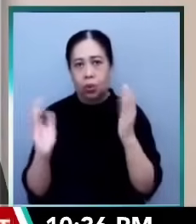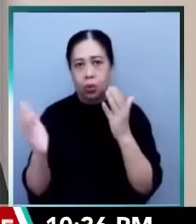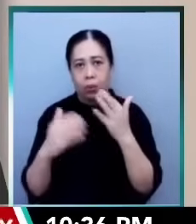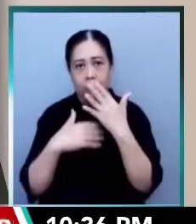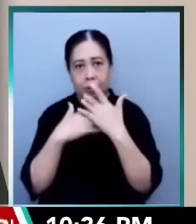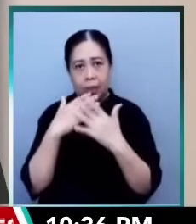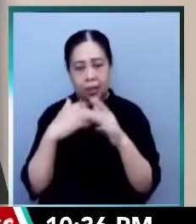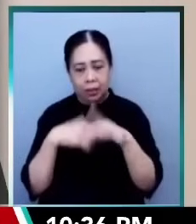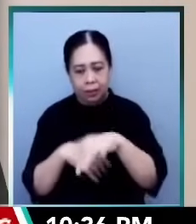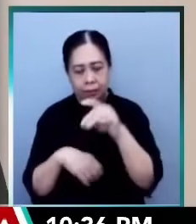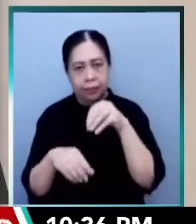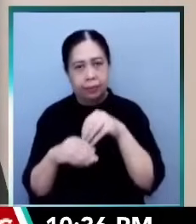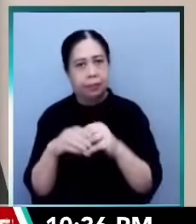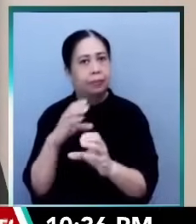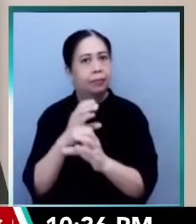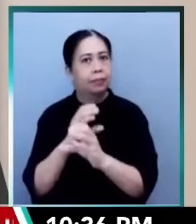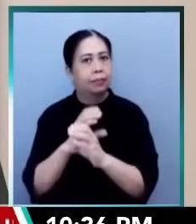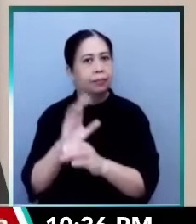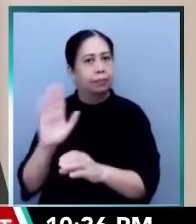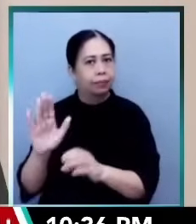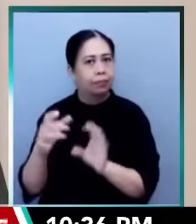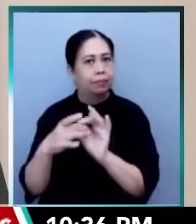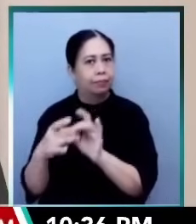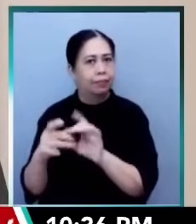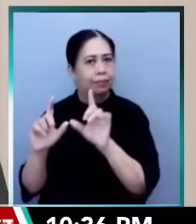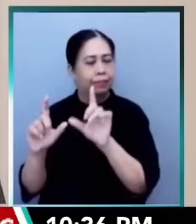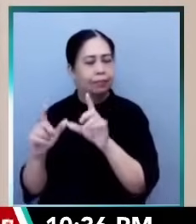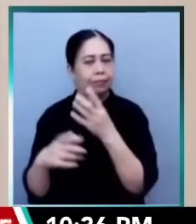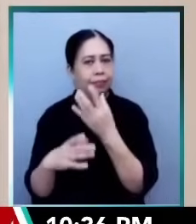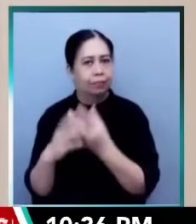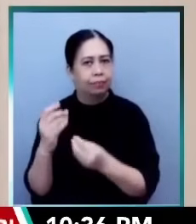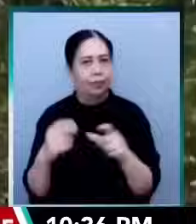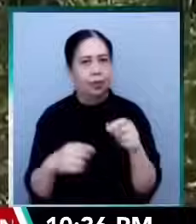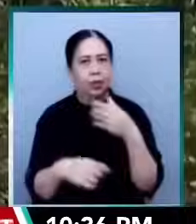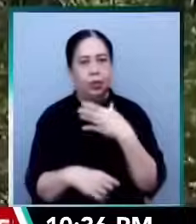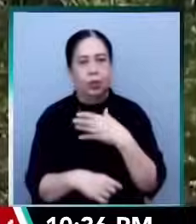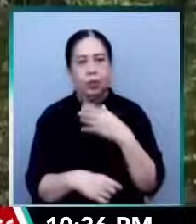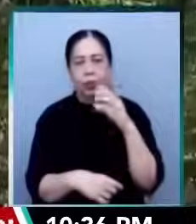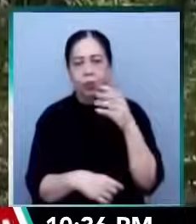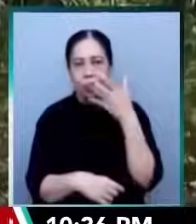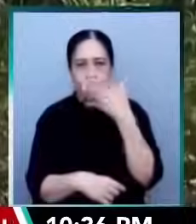sa sasakyang iniuugnay sa pagkawala ng beauty contestant.